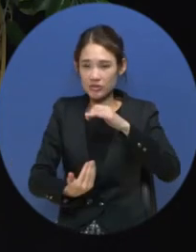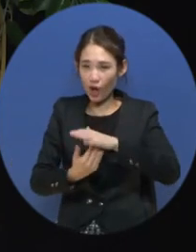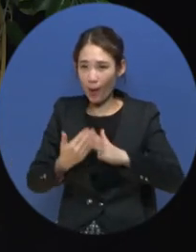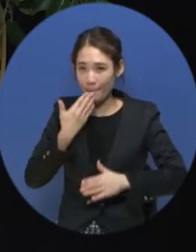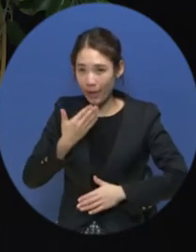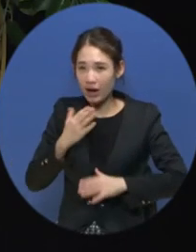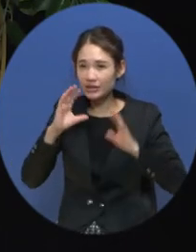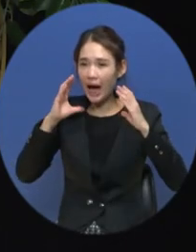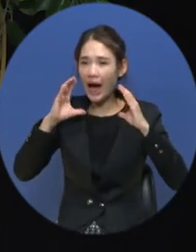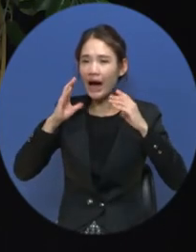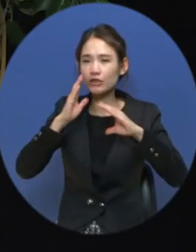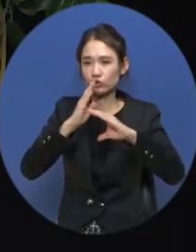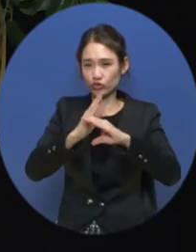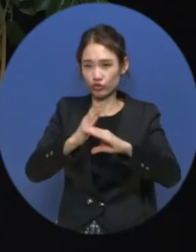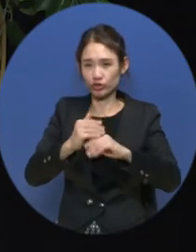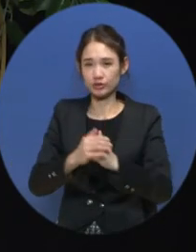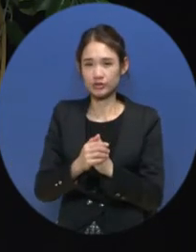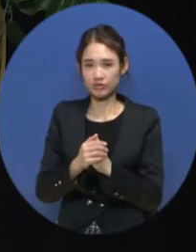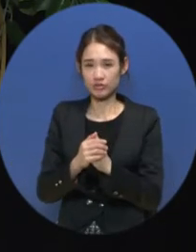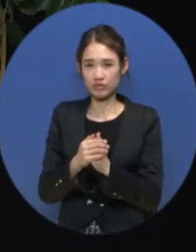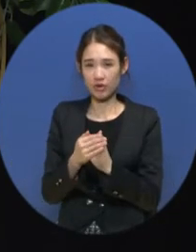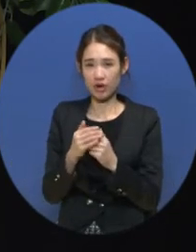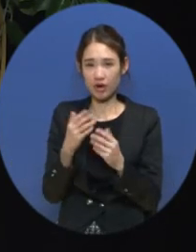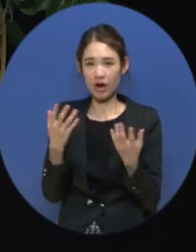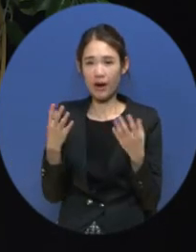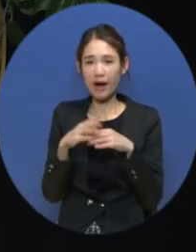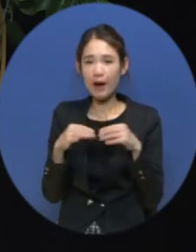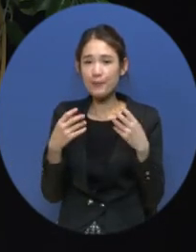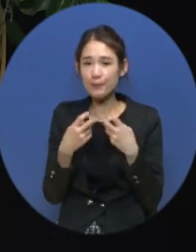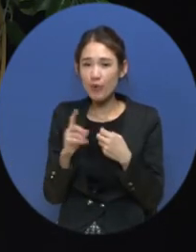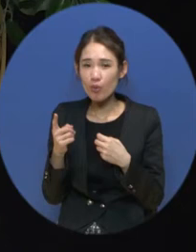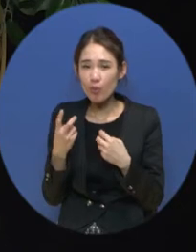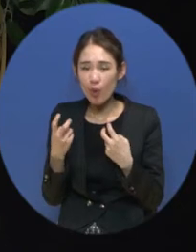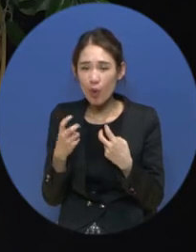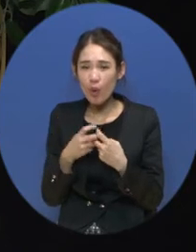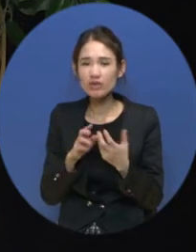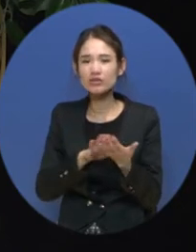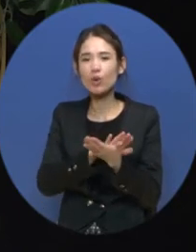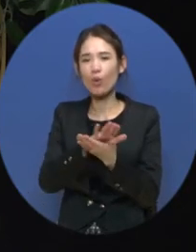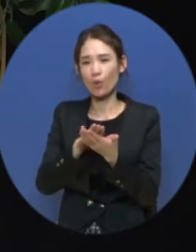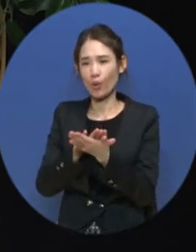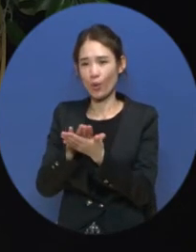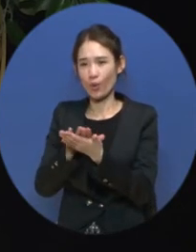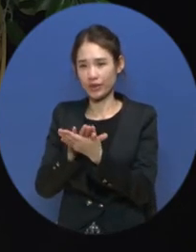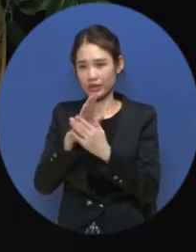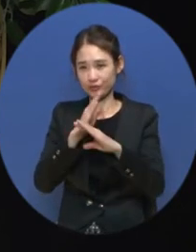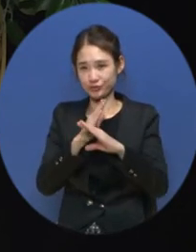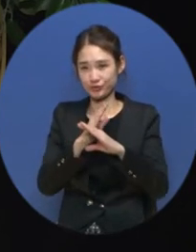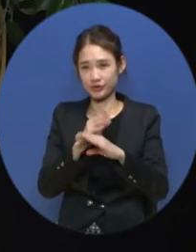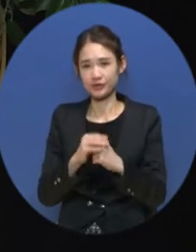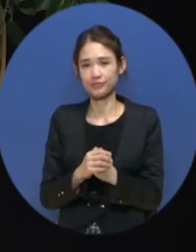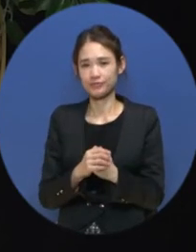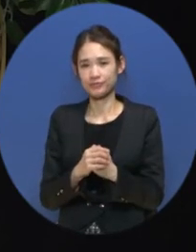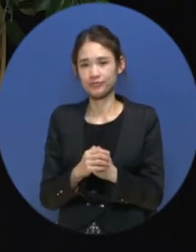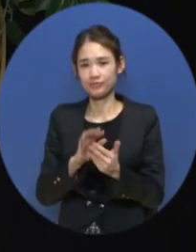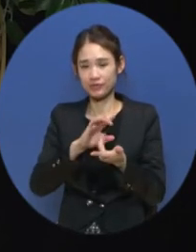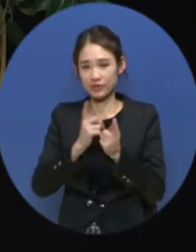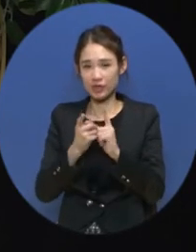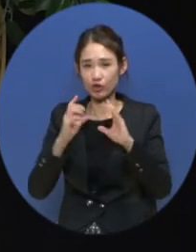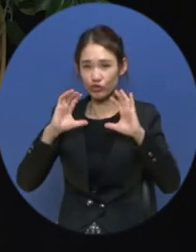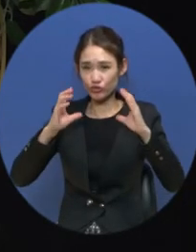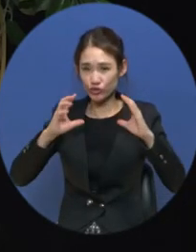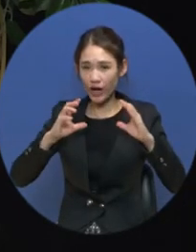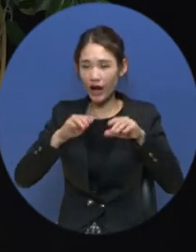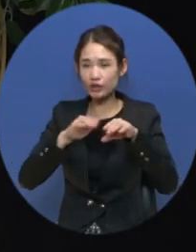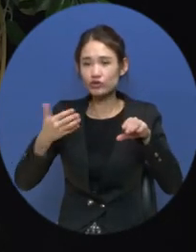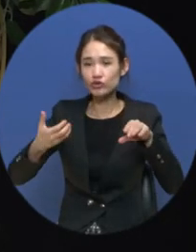중심. 근데 어떻게 하는 방법이 좋겠냐면 놀이로 해라. 놀이 중심. 대신 국가